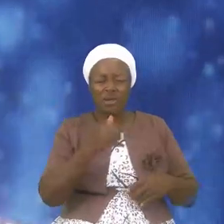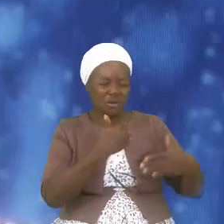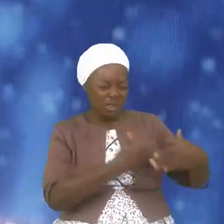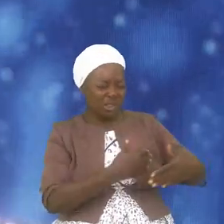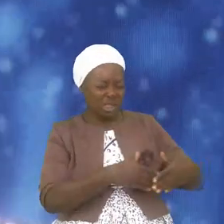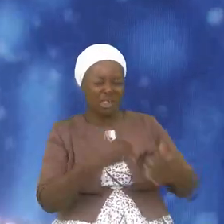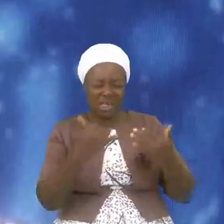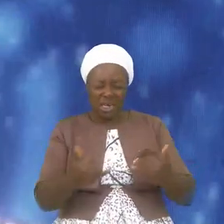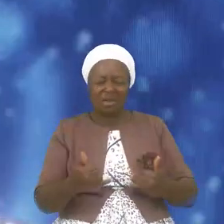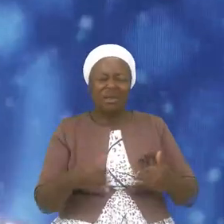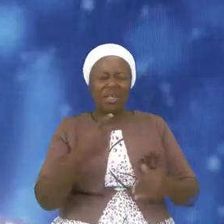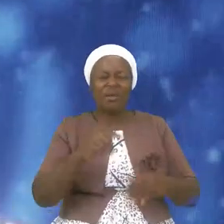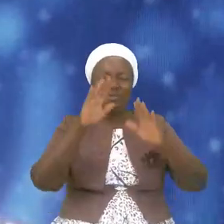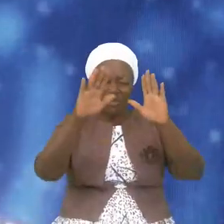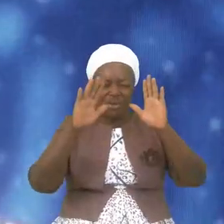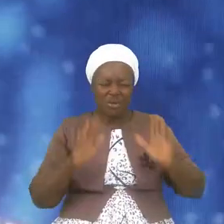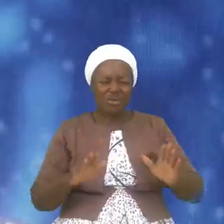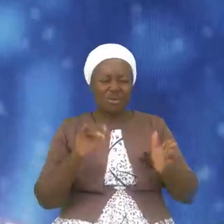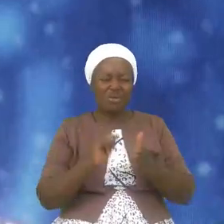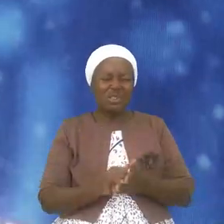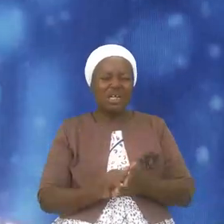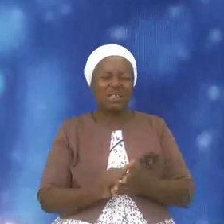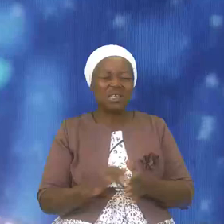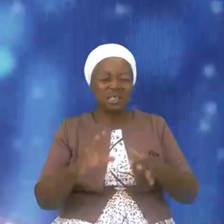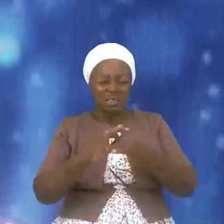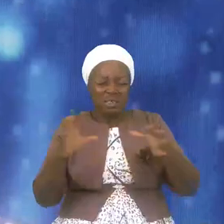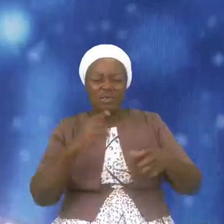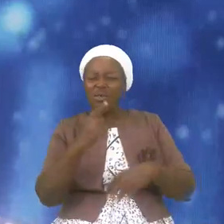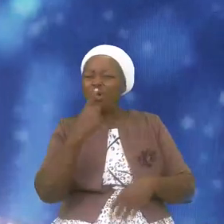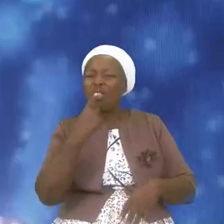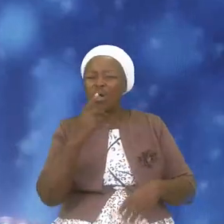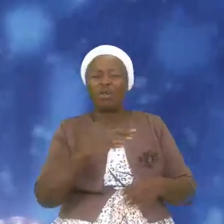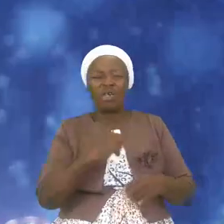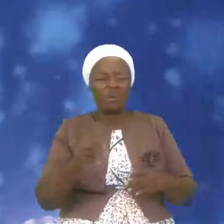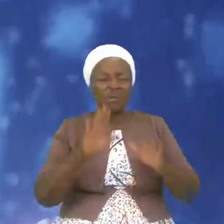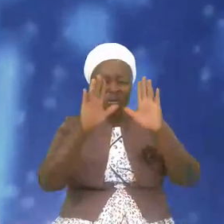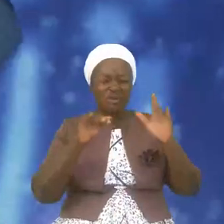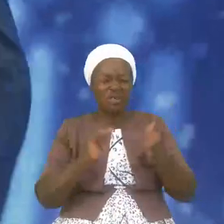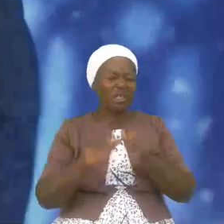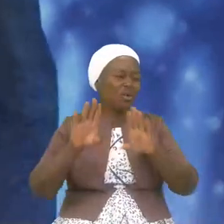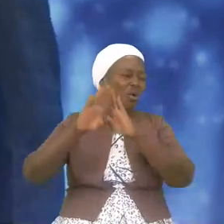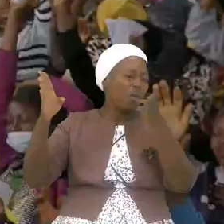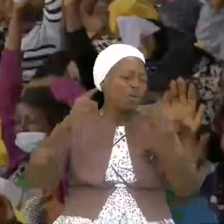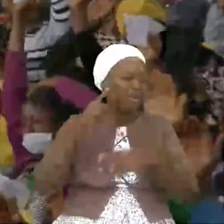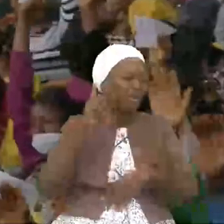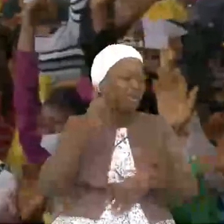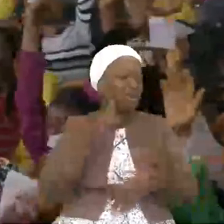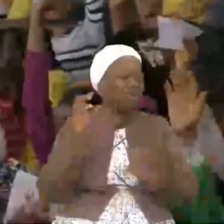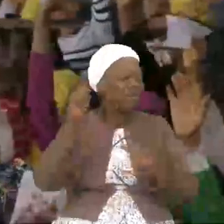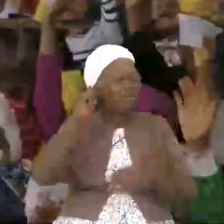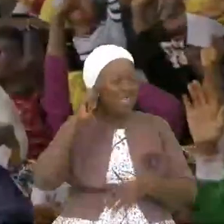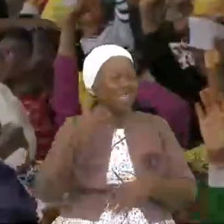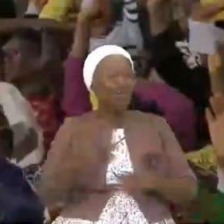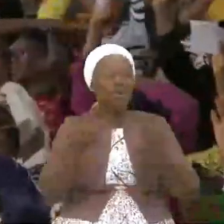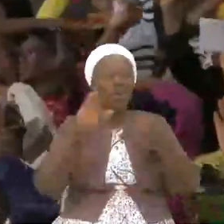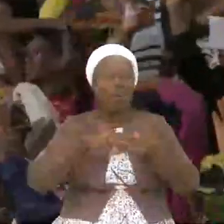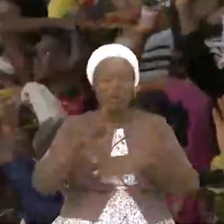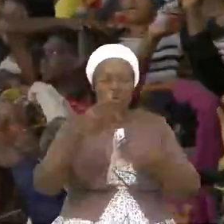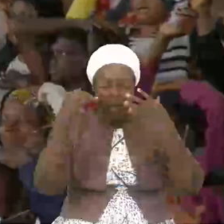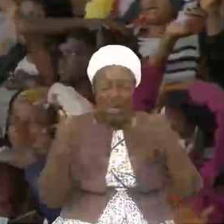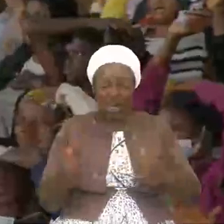côtés là-bas maintenant. Le miracle qui délie ta langue, le miracle qui ouvre tes oreilles, viens sur